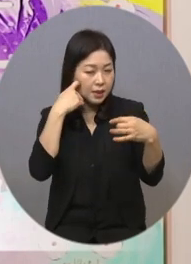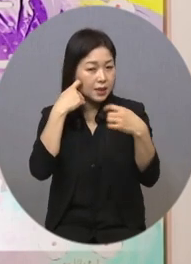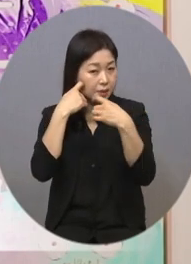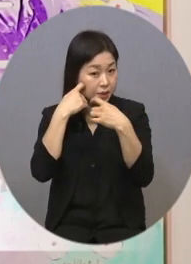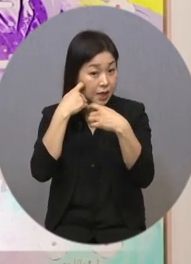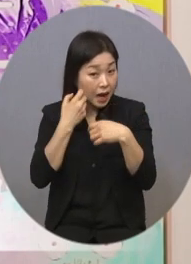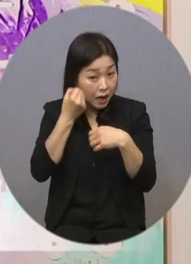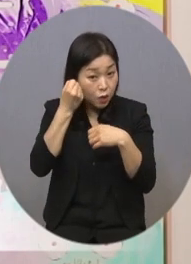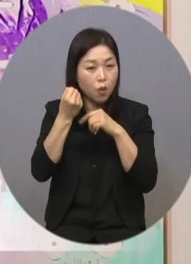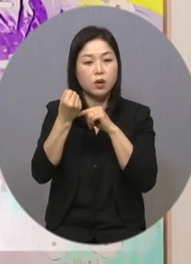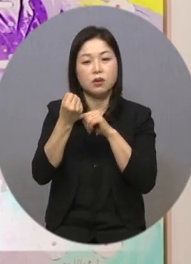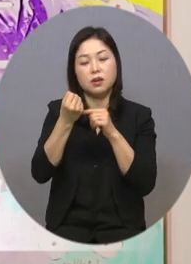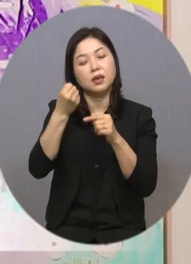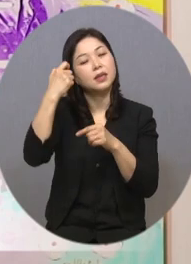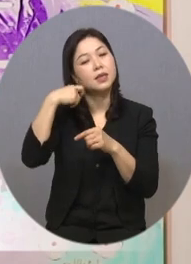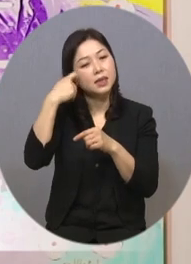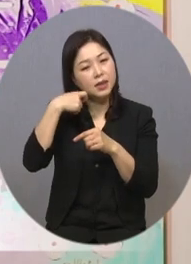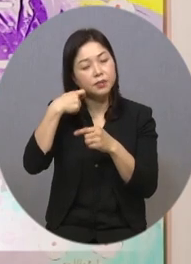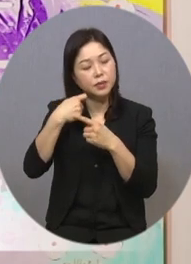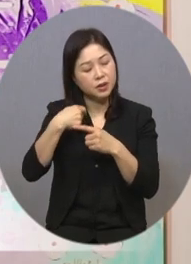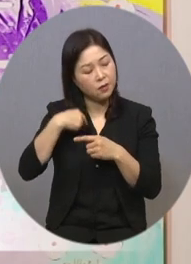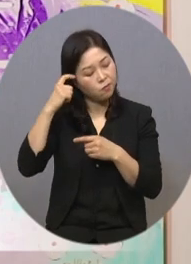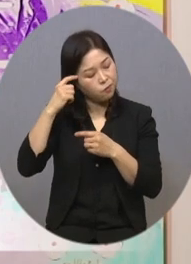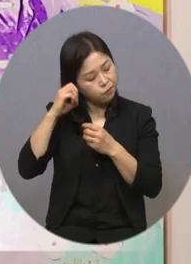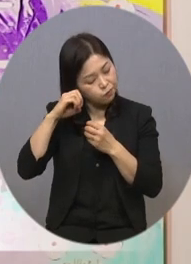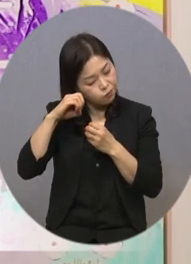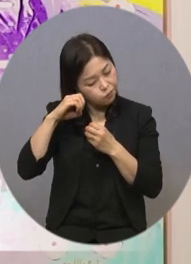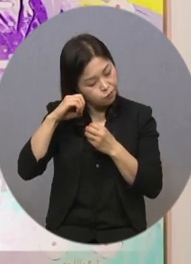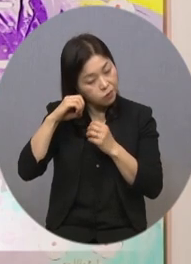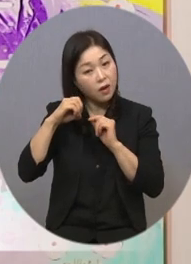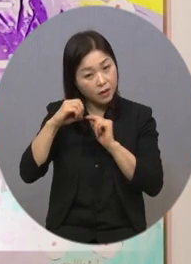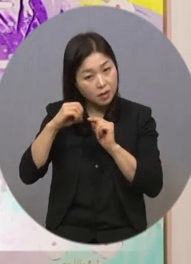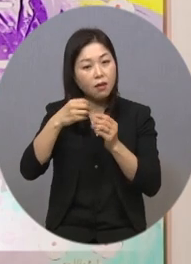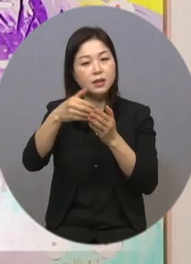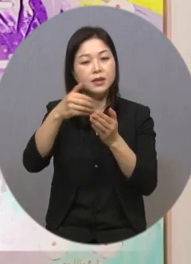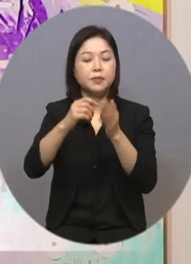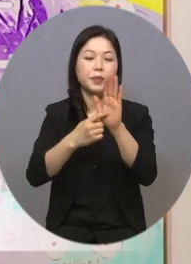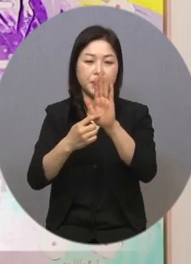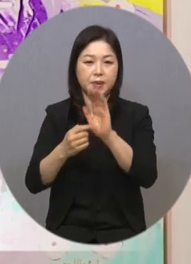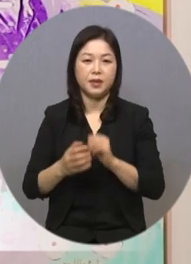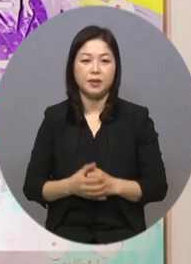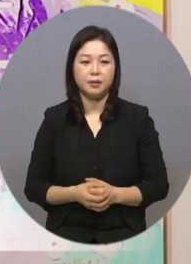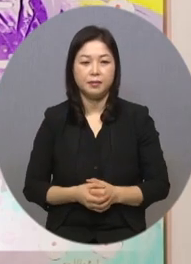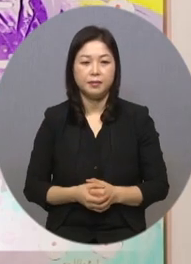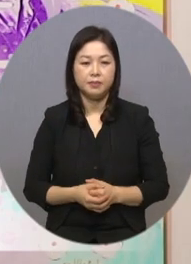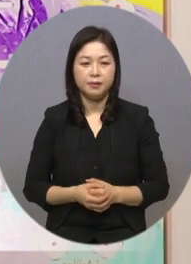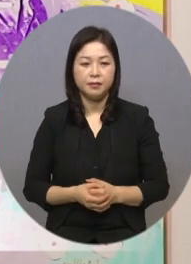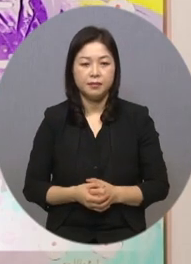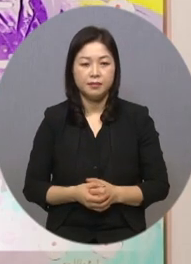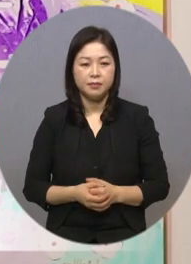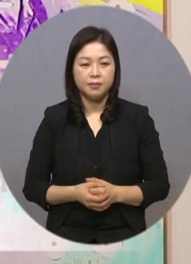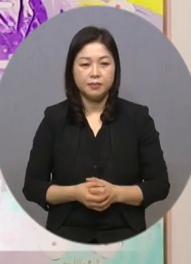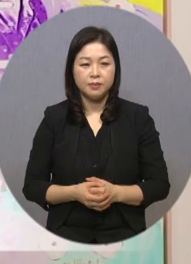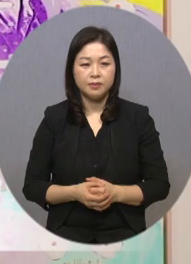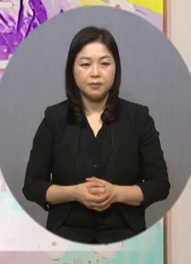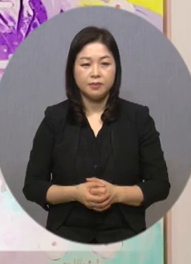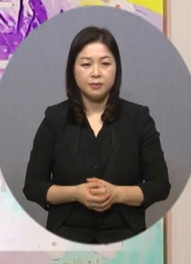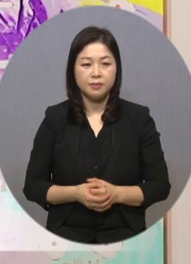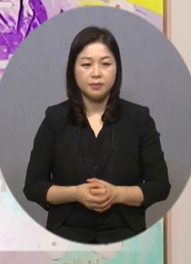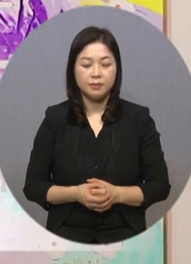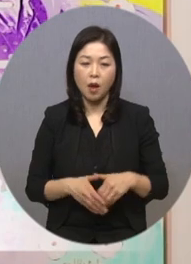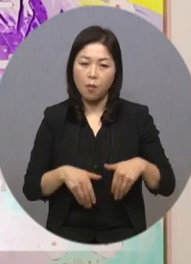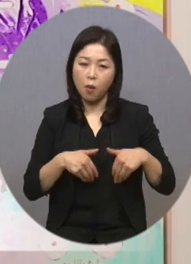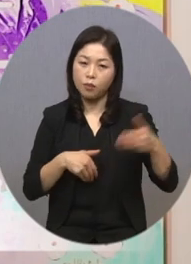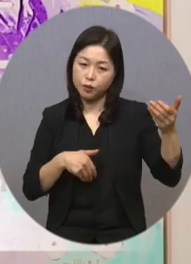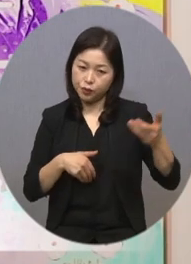가져와서 그 느낌들을 내 나름대로 해석 재해석해가지고 표현한 그런 거거든요. 그래서 좀 더 봄이